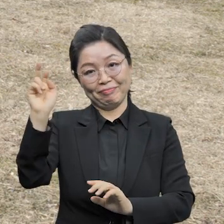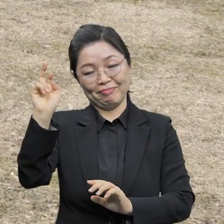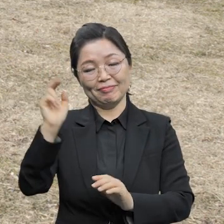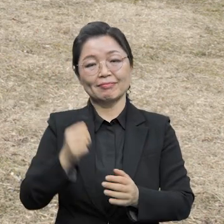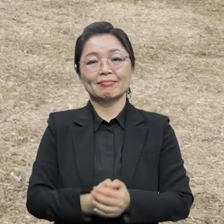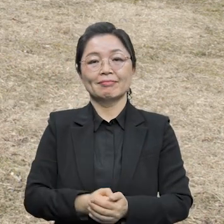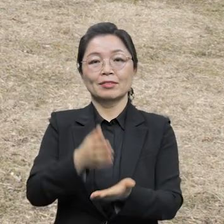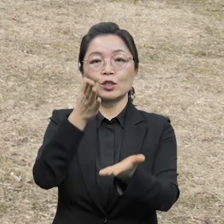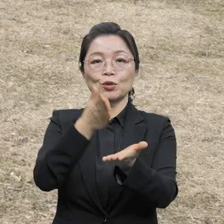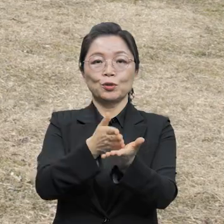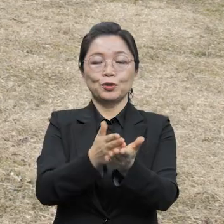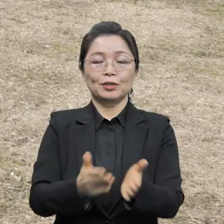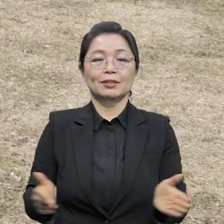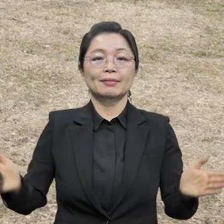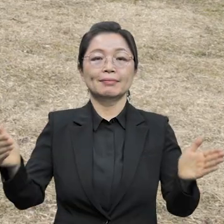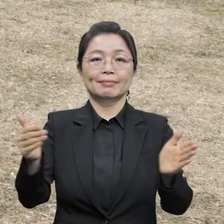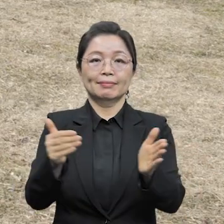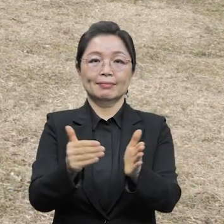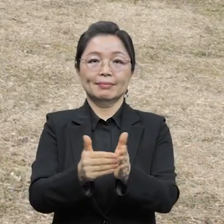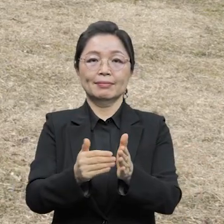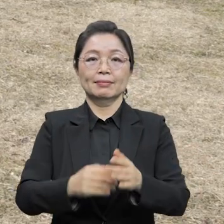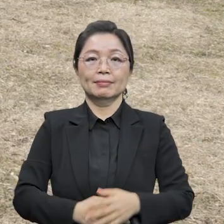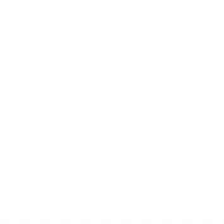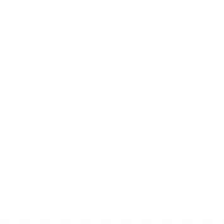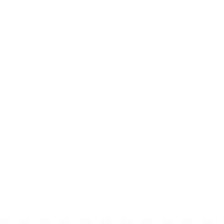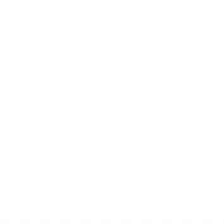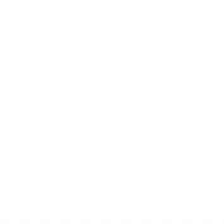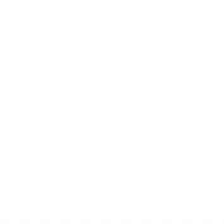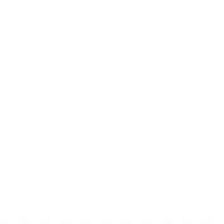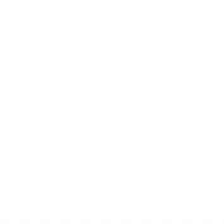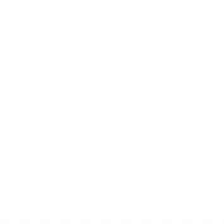도시에서 헬로 광주 정치 샵입니다